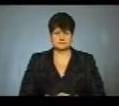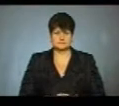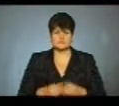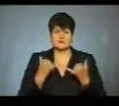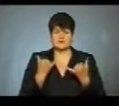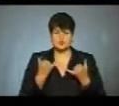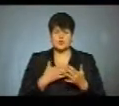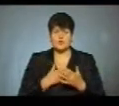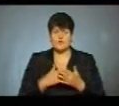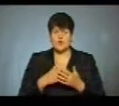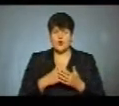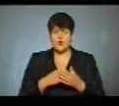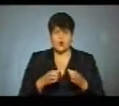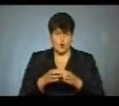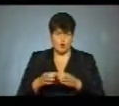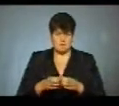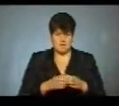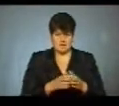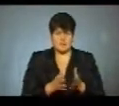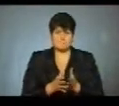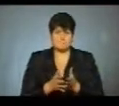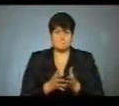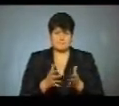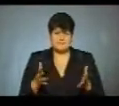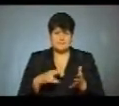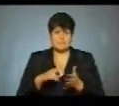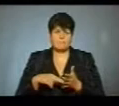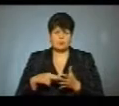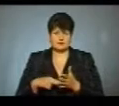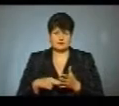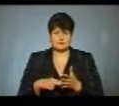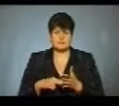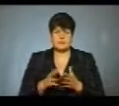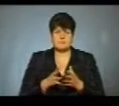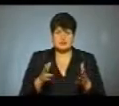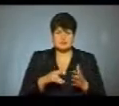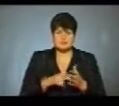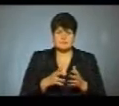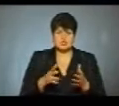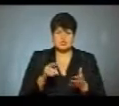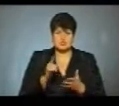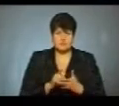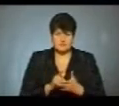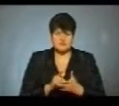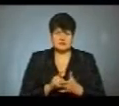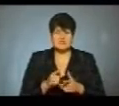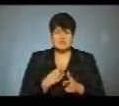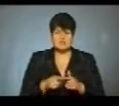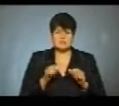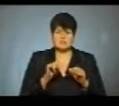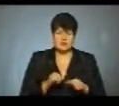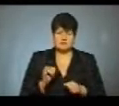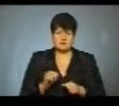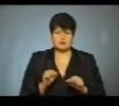Сьогодні в громадах більше податків, менше податків, більше зобов'язань, ніж прав і можливостей